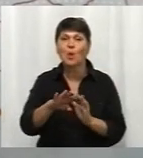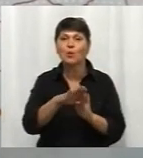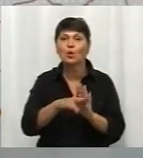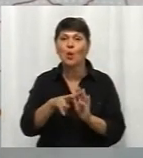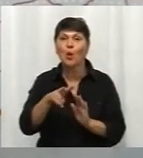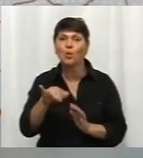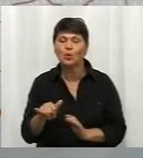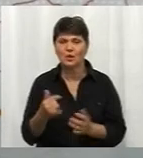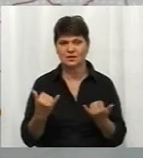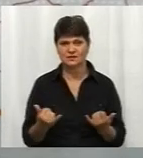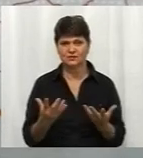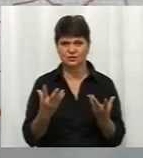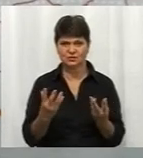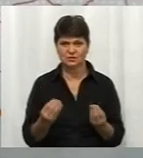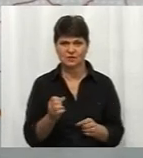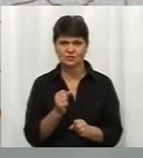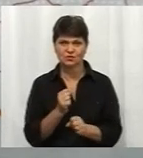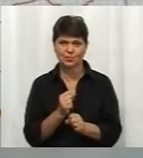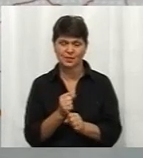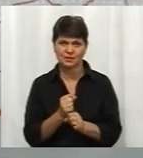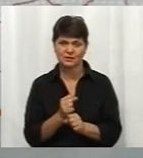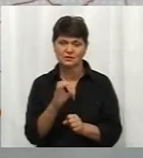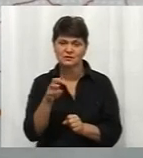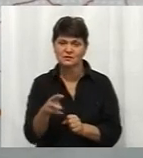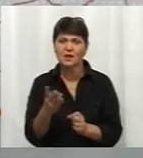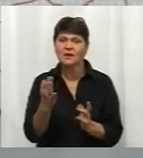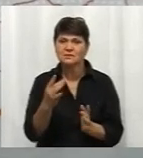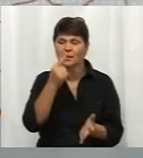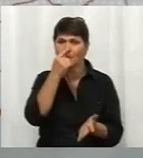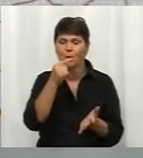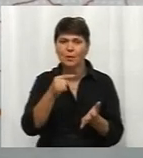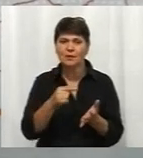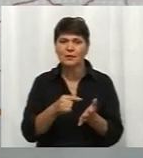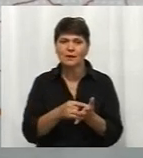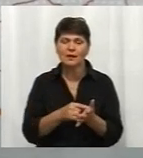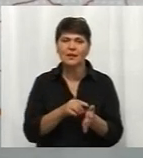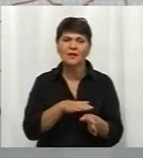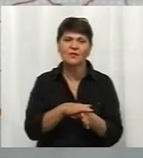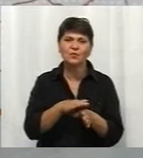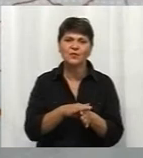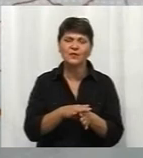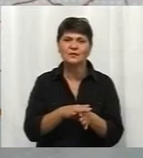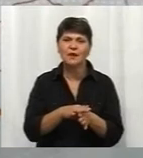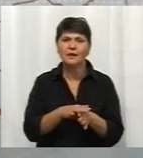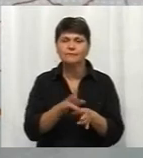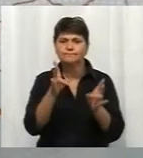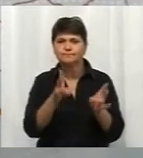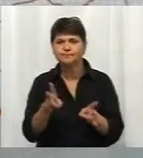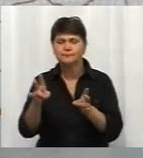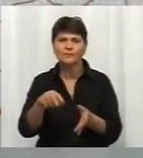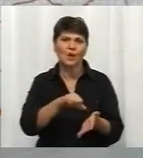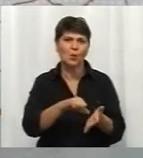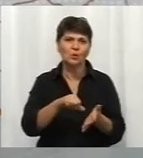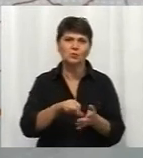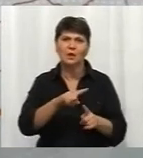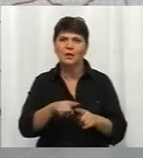на сьогоднішній день там зробити статистику, скільки попадає дорожньо-транспортних, скільки відбувається дорожньо-транспортних пригод за участю